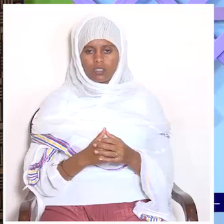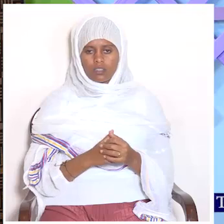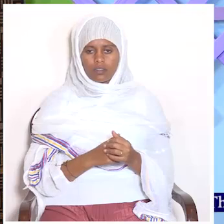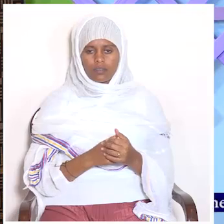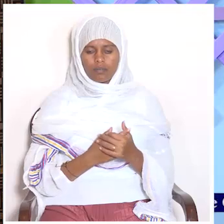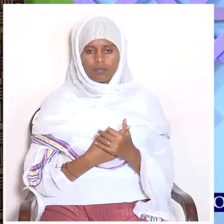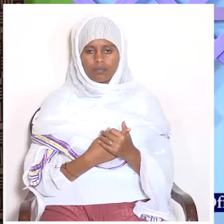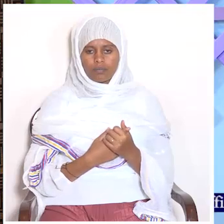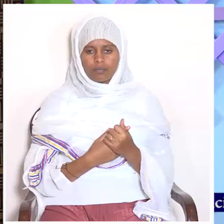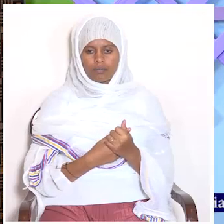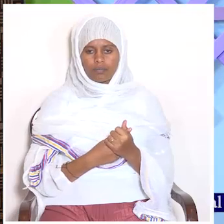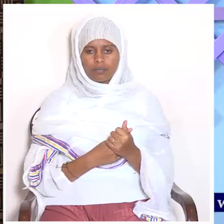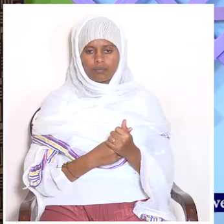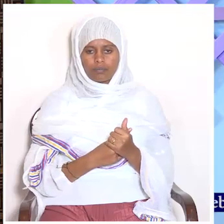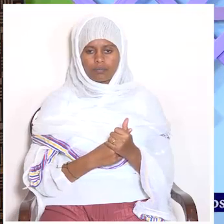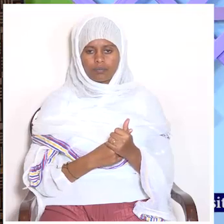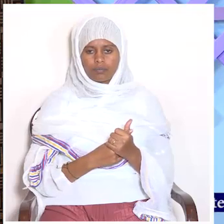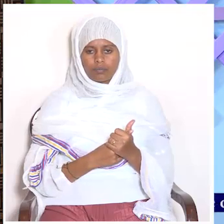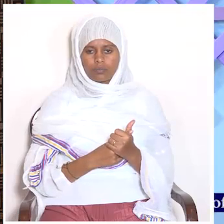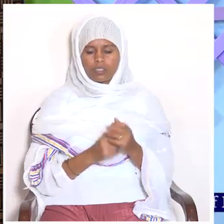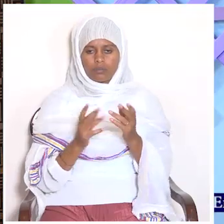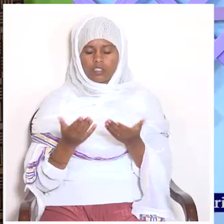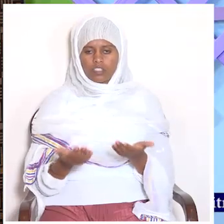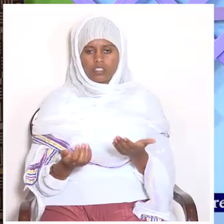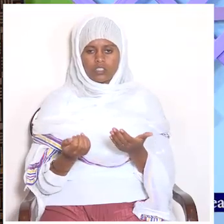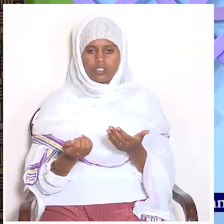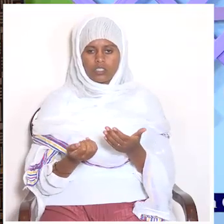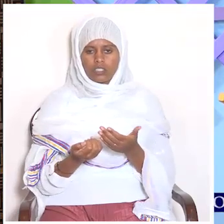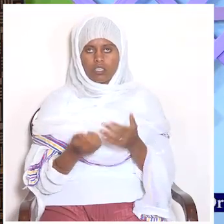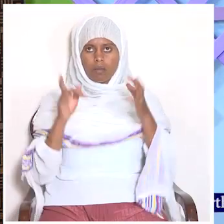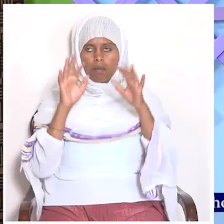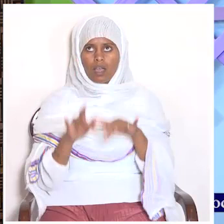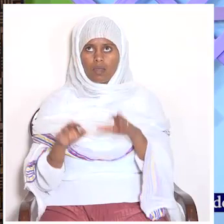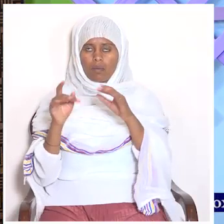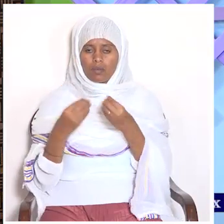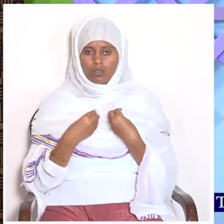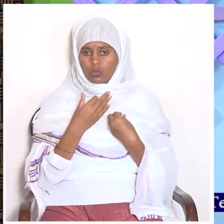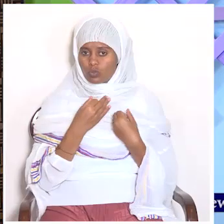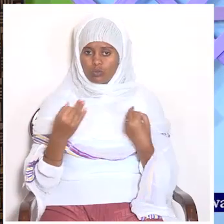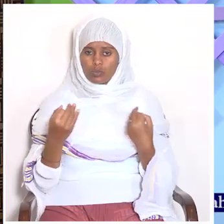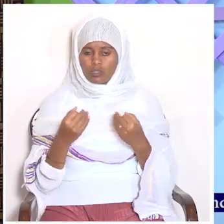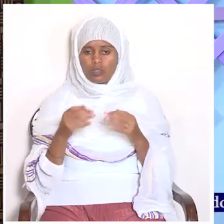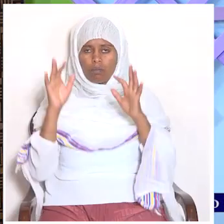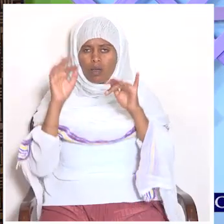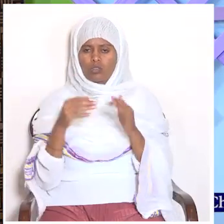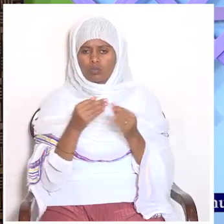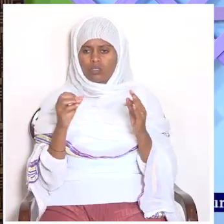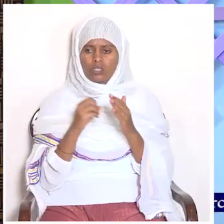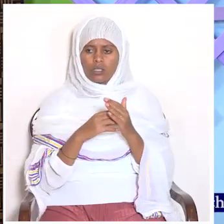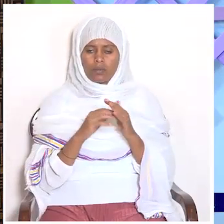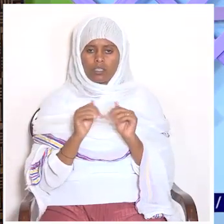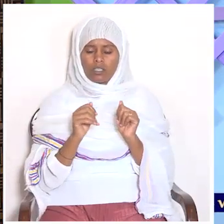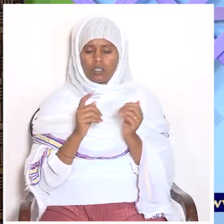مريم فطنة بوقت موائل وهر الدول على عين كرمه كم زنا حجي ما ينما يكون هلق زي عير أملاه مسجن ما ينما يسلزنا